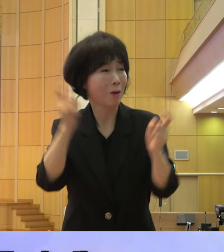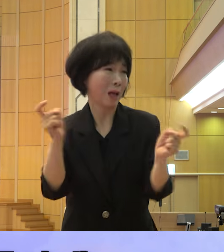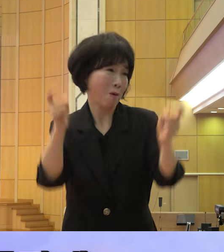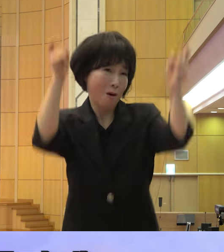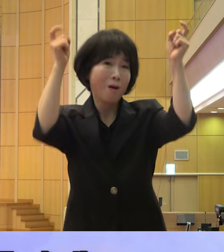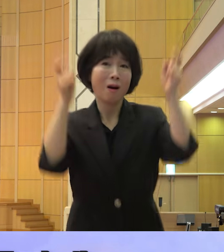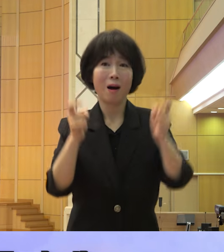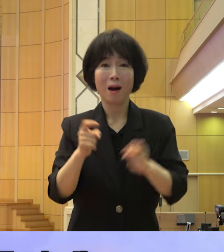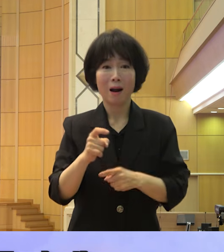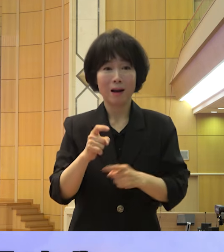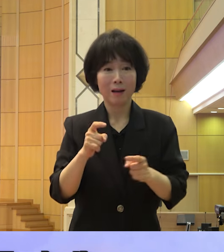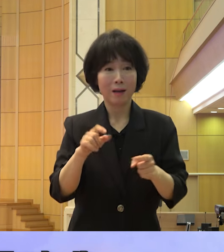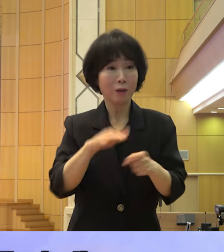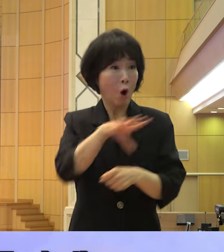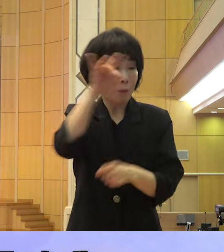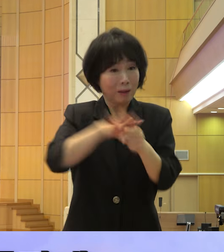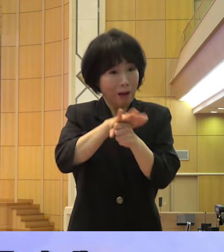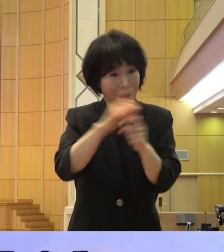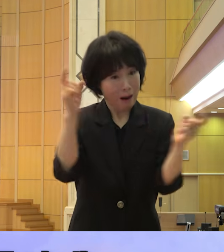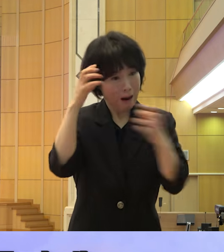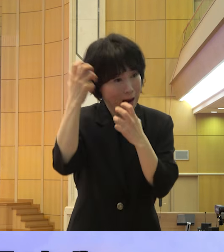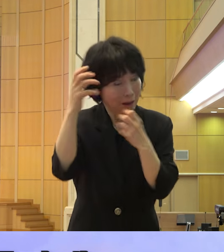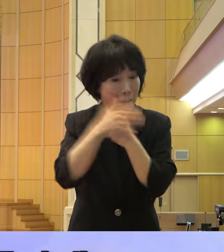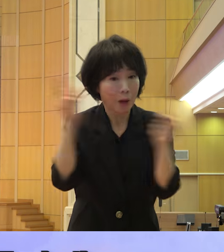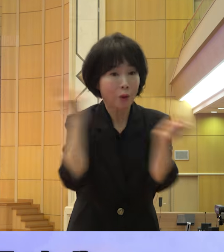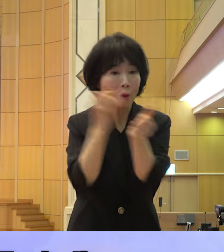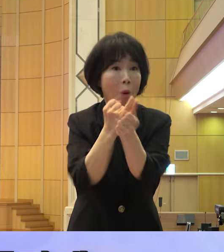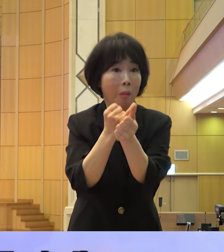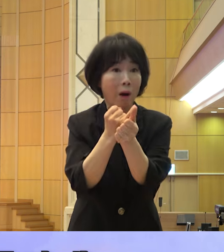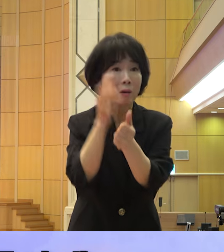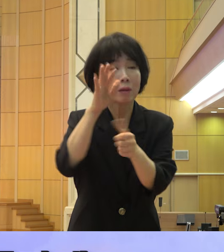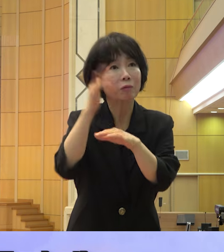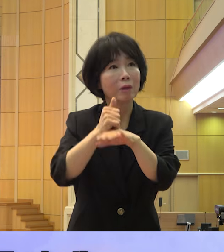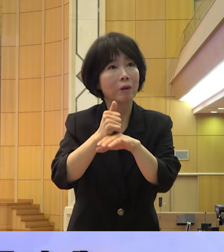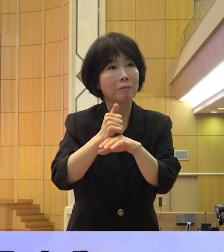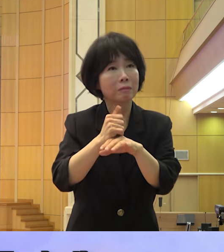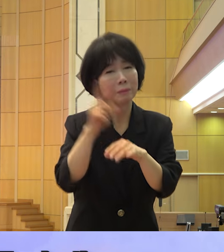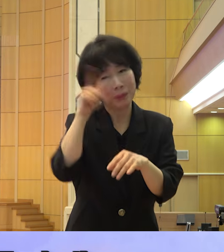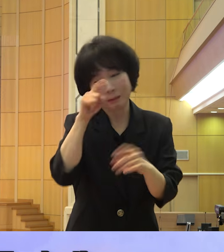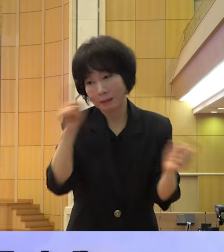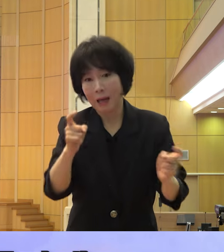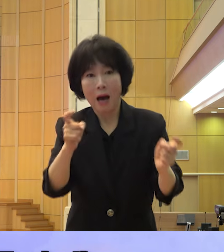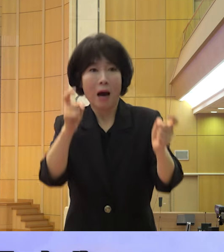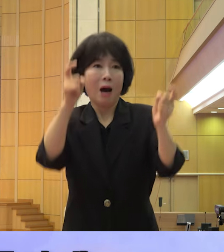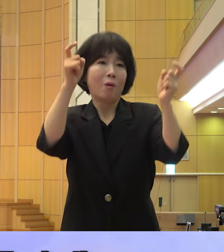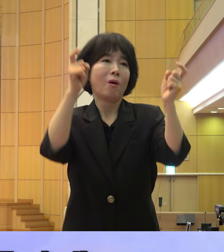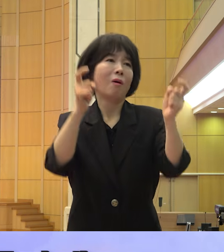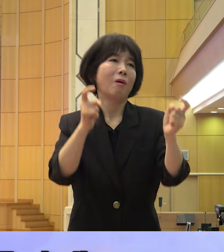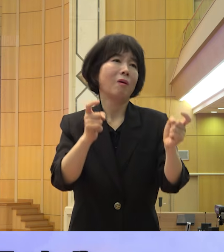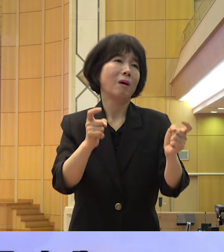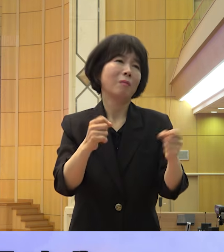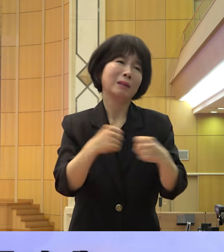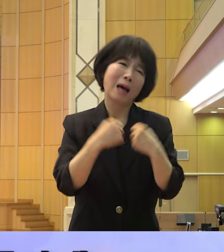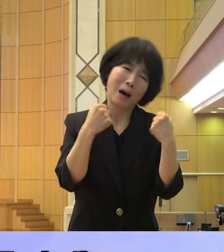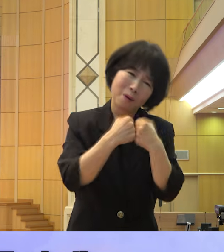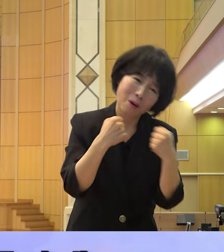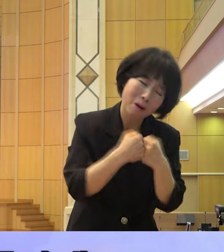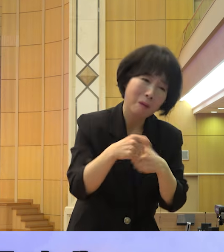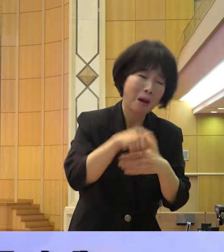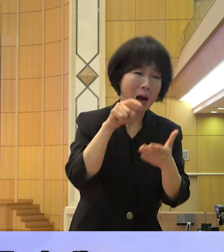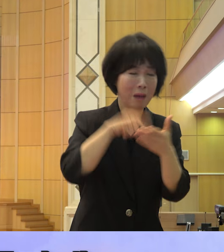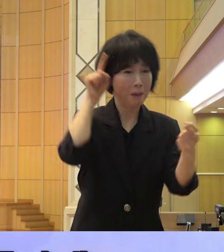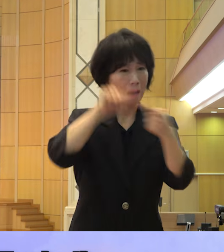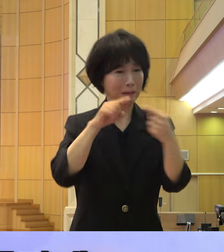그런 가운데 그렇게 사랑해서 만났는데도 때로는 어쩌고 저쩌고 하는데, 둘이서도 그렇게 좋아했는데도 그렇게 때로는 마음이